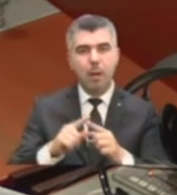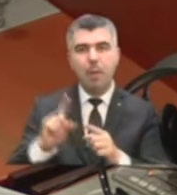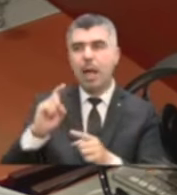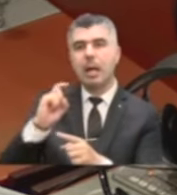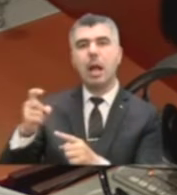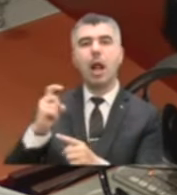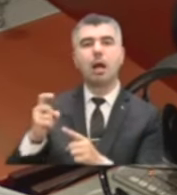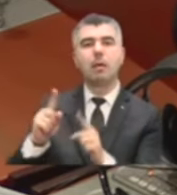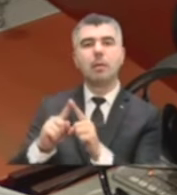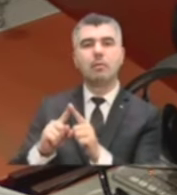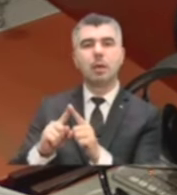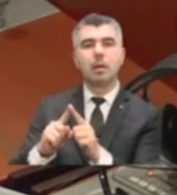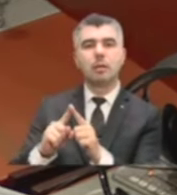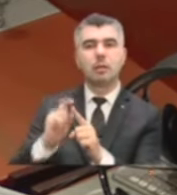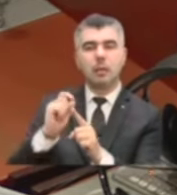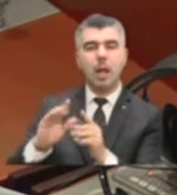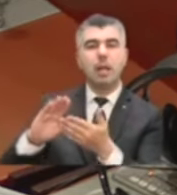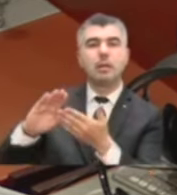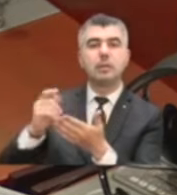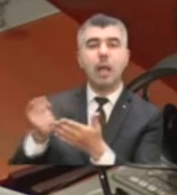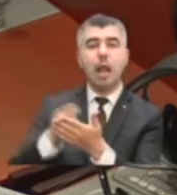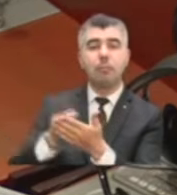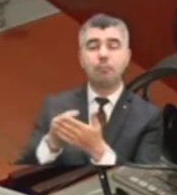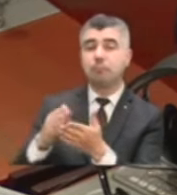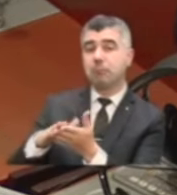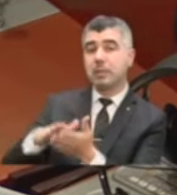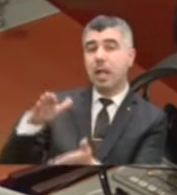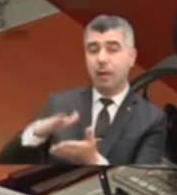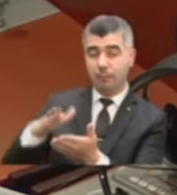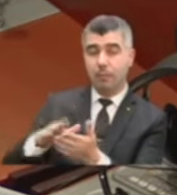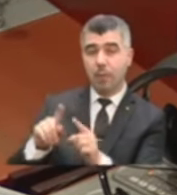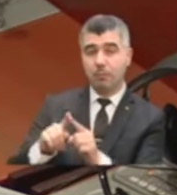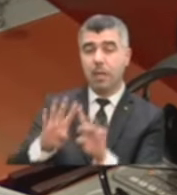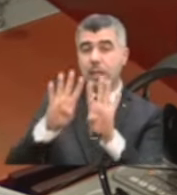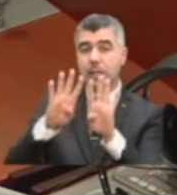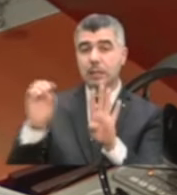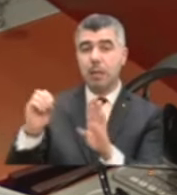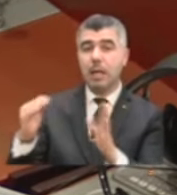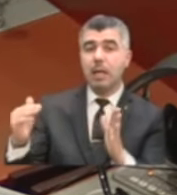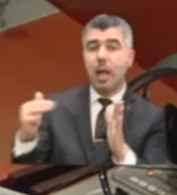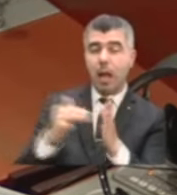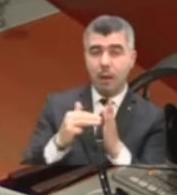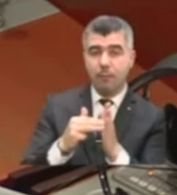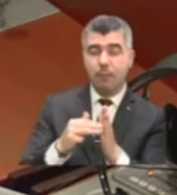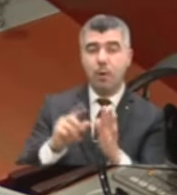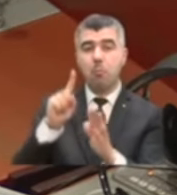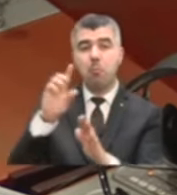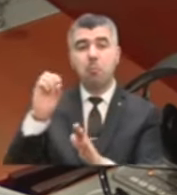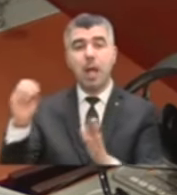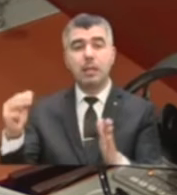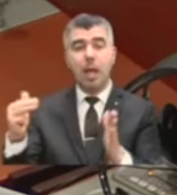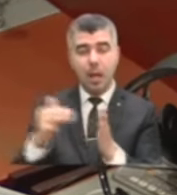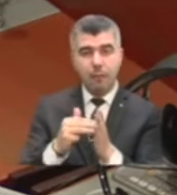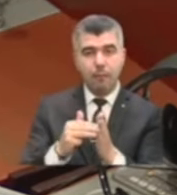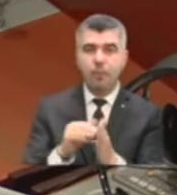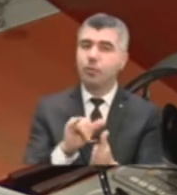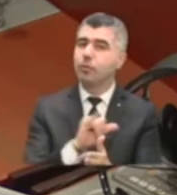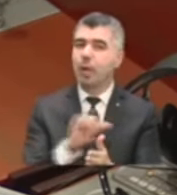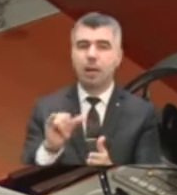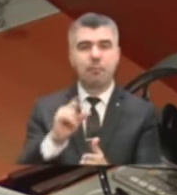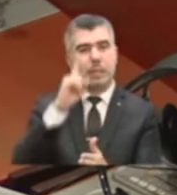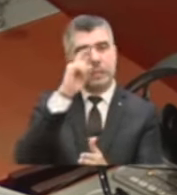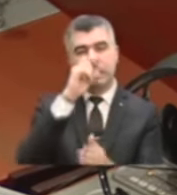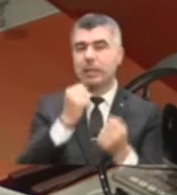مع المطالب ديال الجمعيات. كاين، انا متفق معك، 80,000 100,000 ما كافياش، واخا نوصلوا حتى ل 200,000 ما غاديش